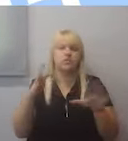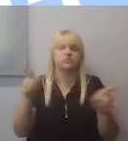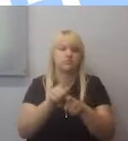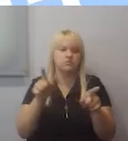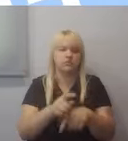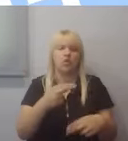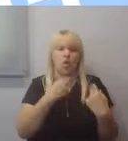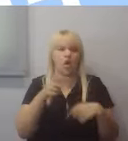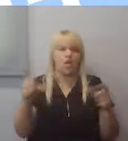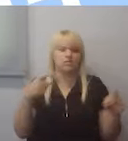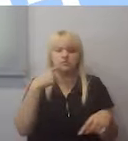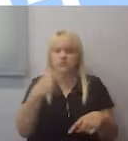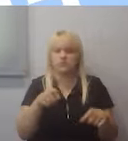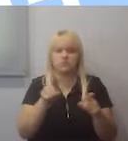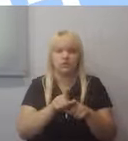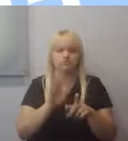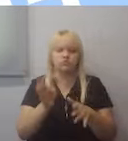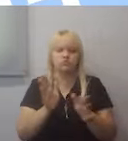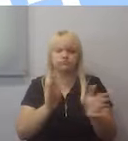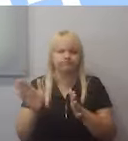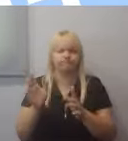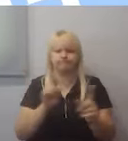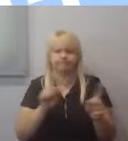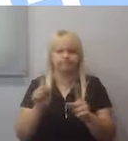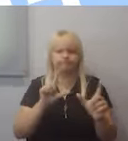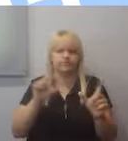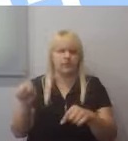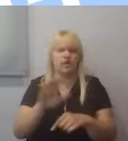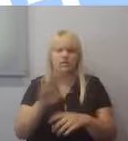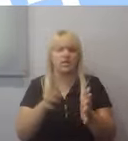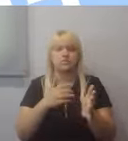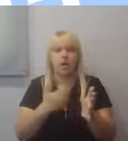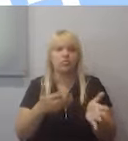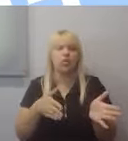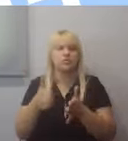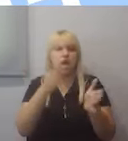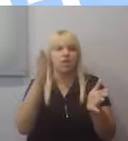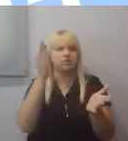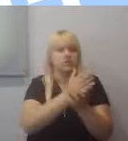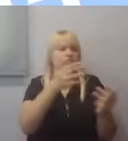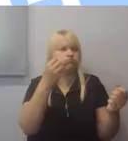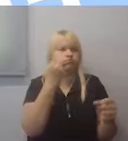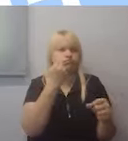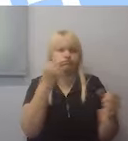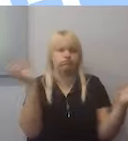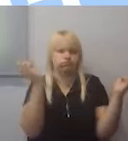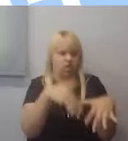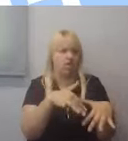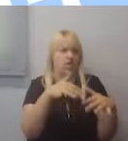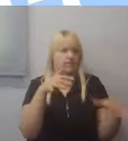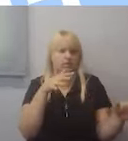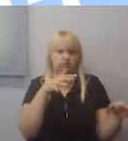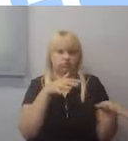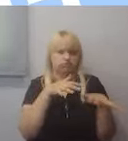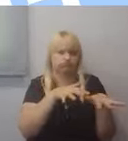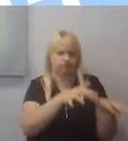dekonfliktēt lai nebūtu tā ka mēs izmantojam tos ceļus tos tos nezinu citus infrastruktūras elementus kur